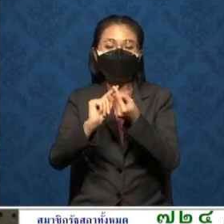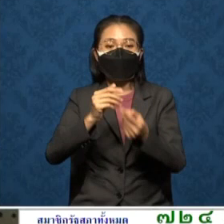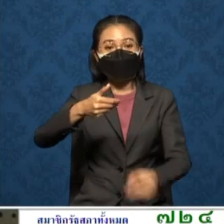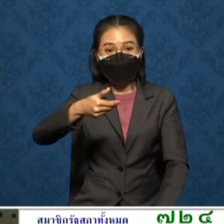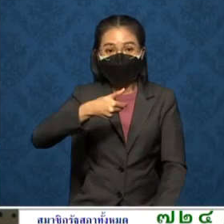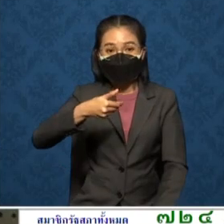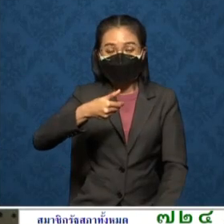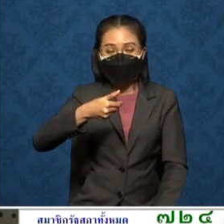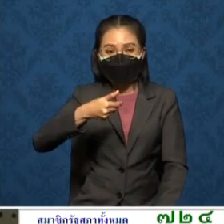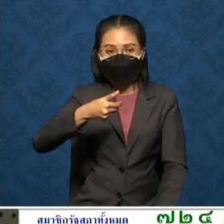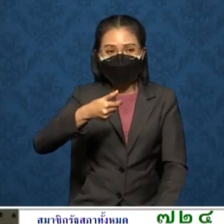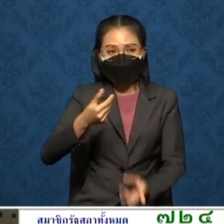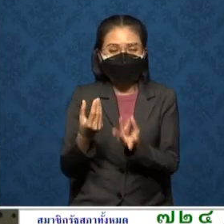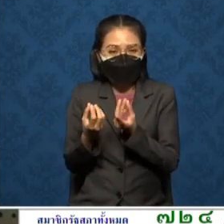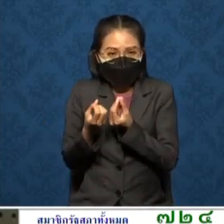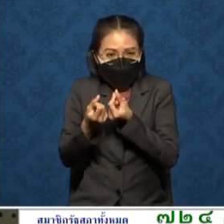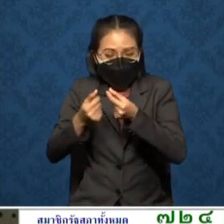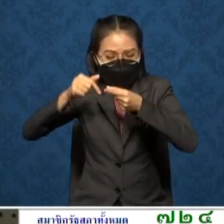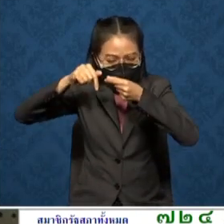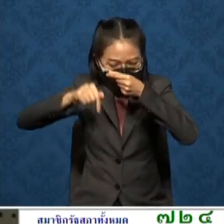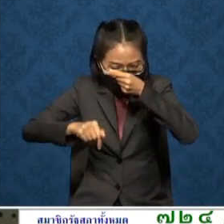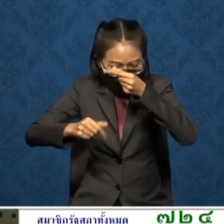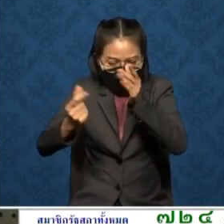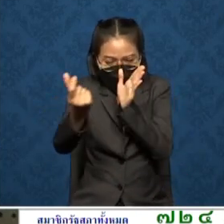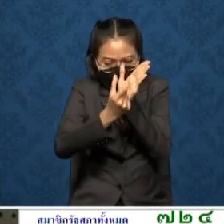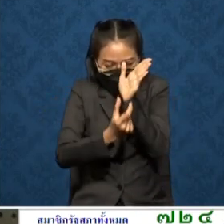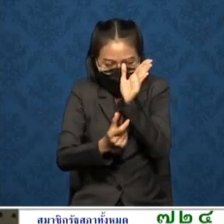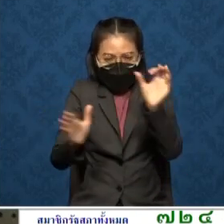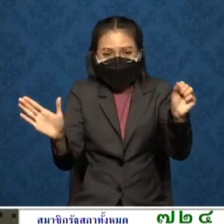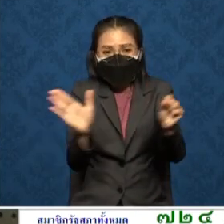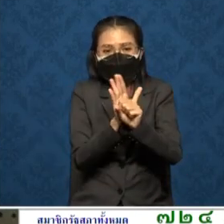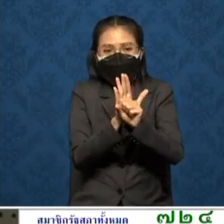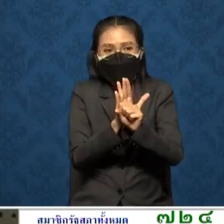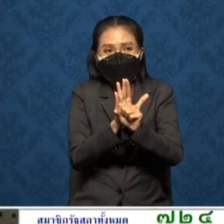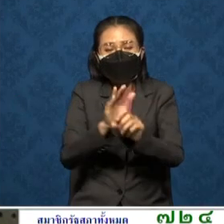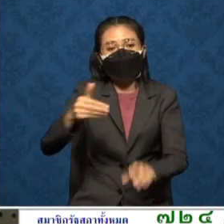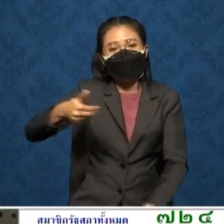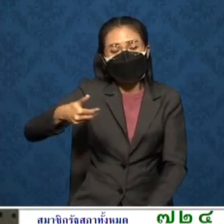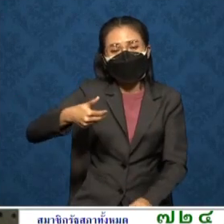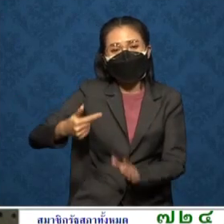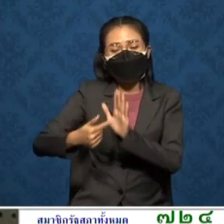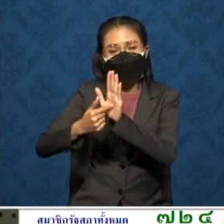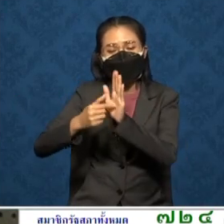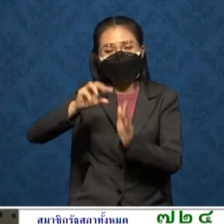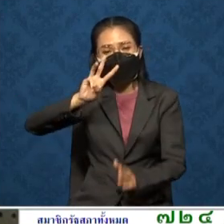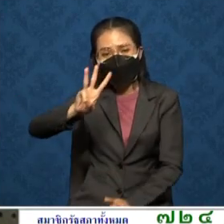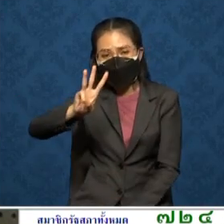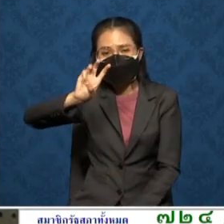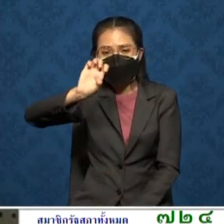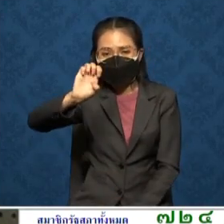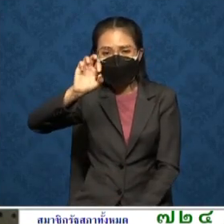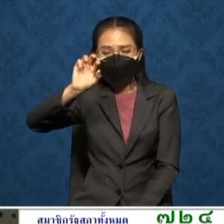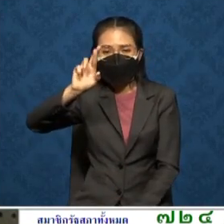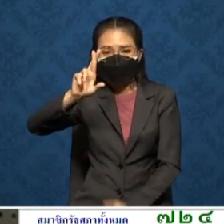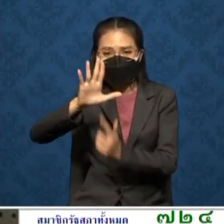ลงอะไรต่อมีอะไรในราชกิจจานุเบกษาให้มันถูกต้องครบถ้วนอย่างที่ท่านวิรัตพันธุมาผลได้ยกตัวอย่างรัฐบาล